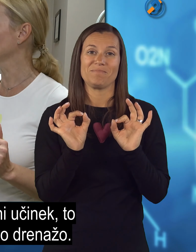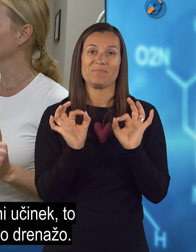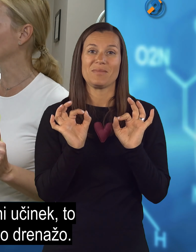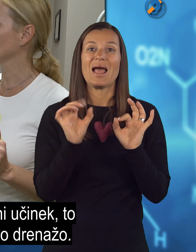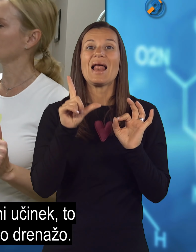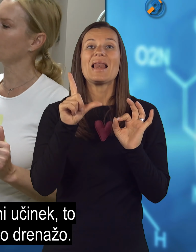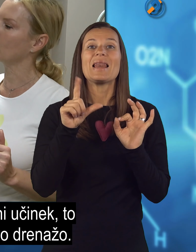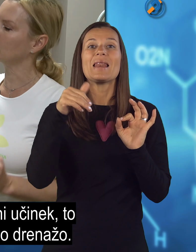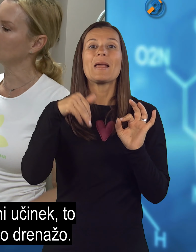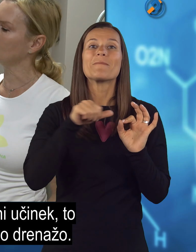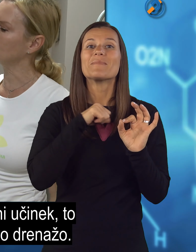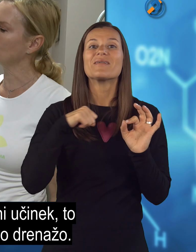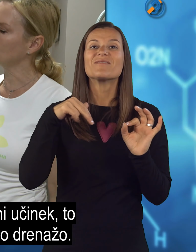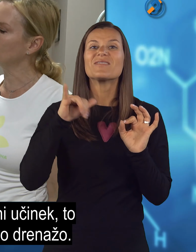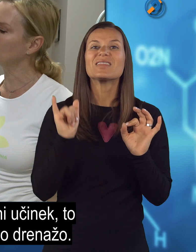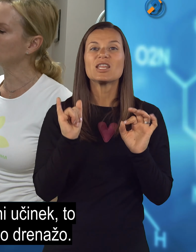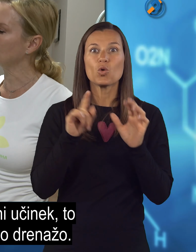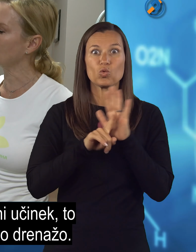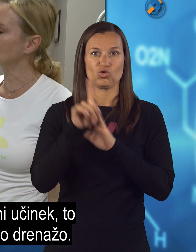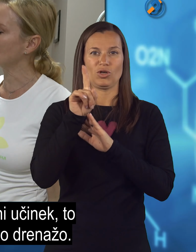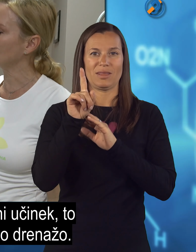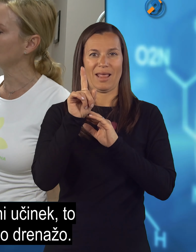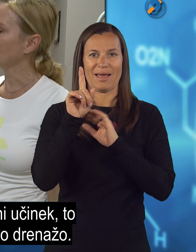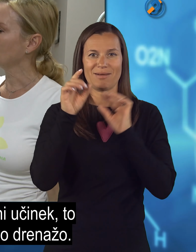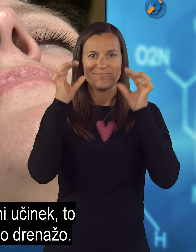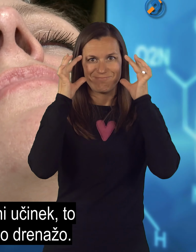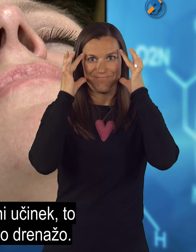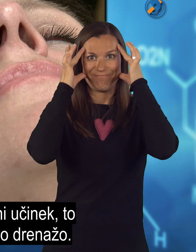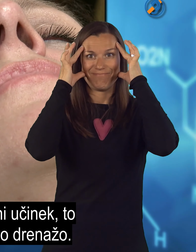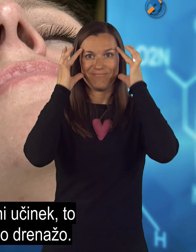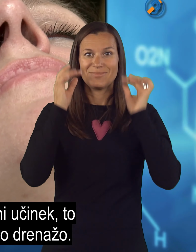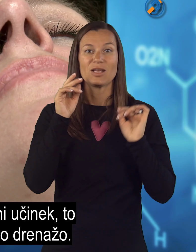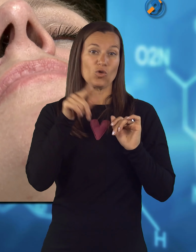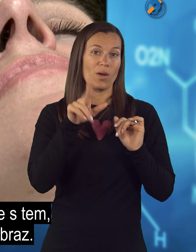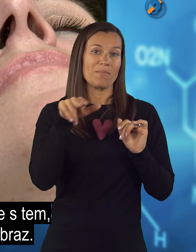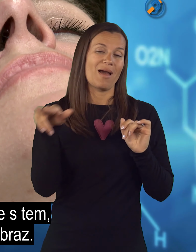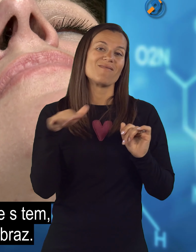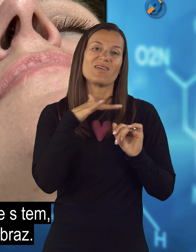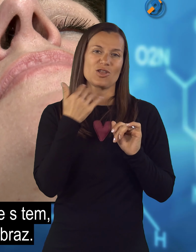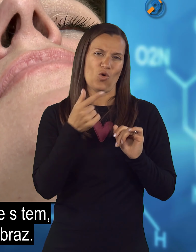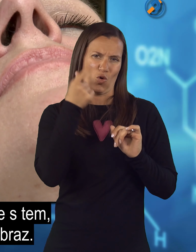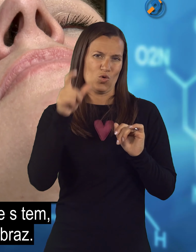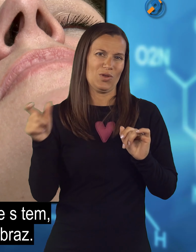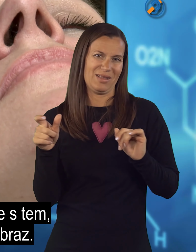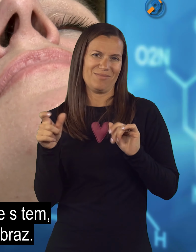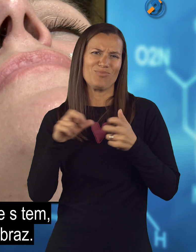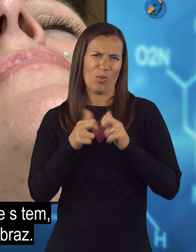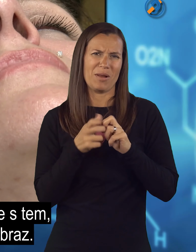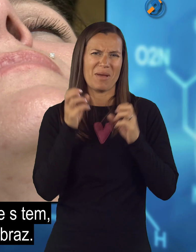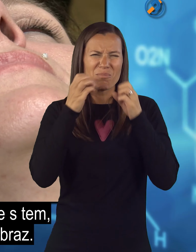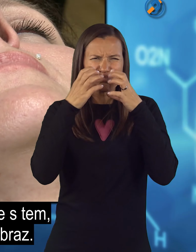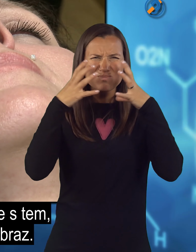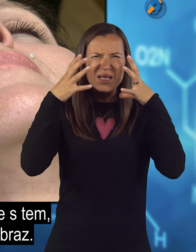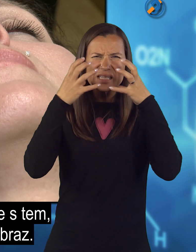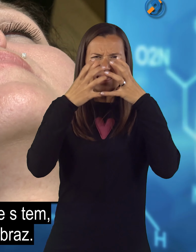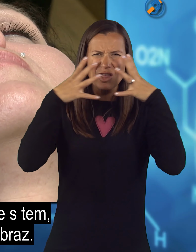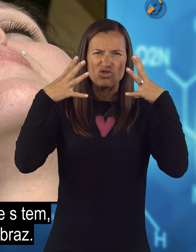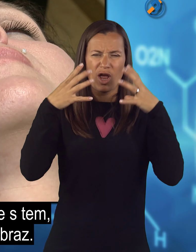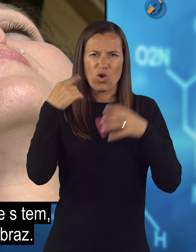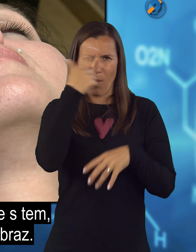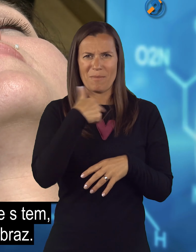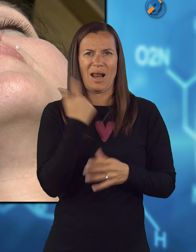limfni učinek, to se pravi, delali smo limfno drenažo, to ima veliko ljudi problem, da ima zatečen obraz